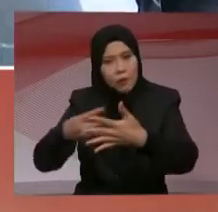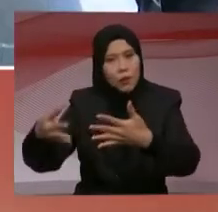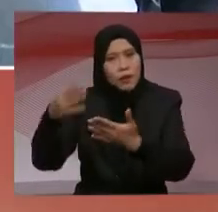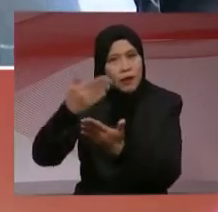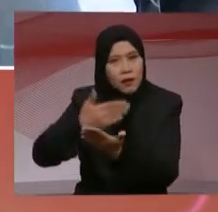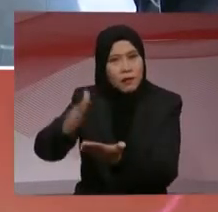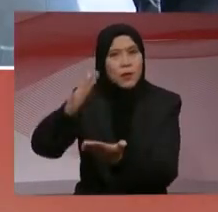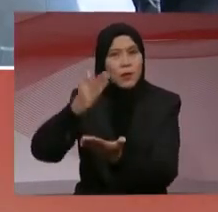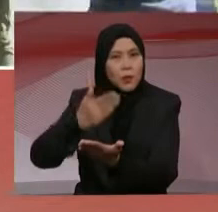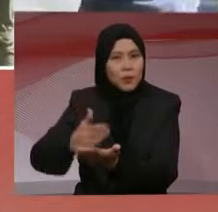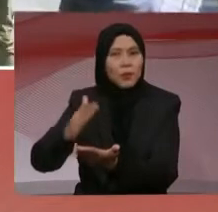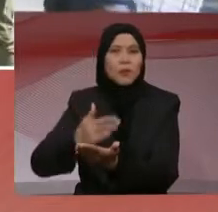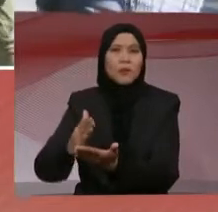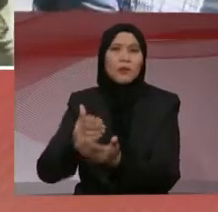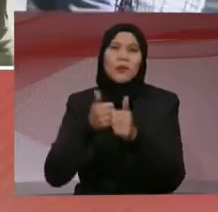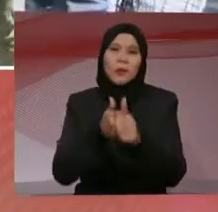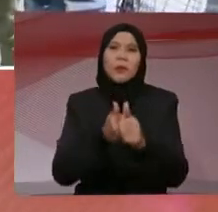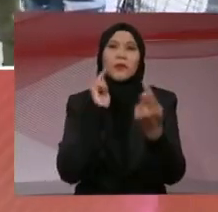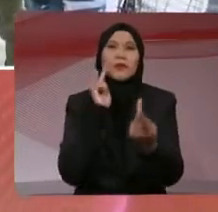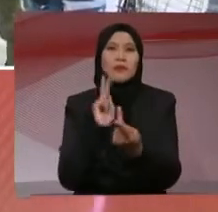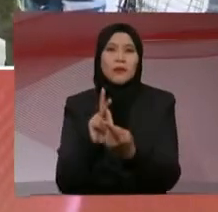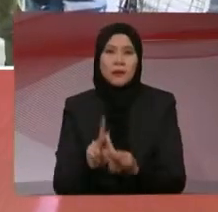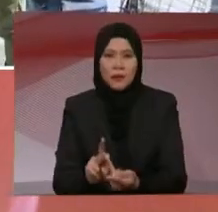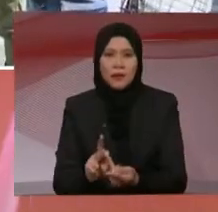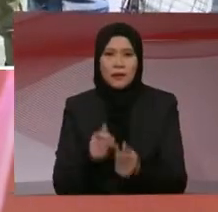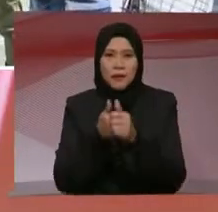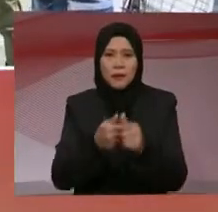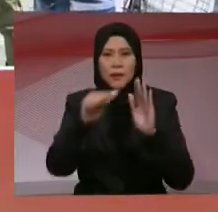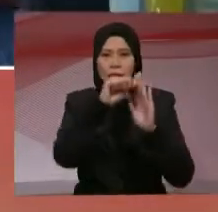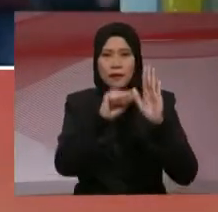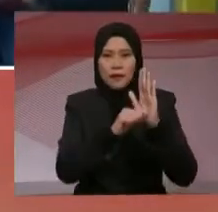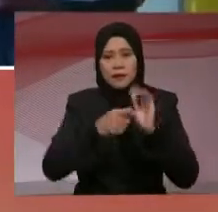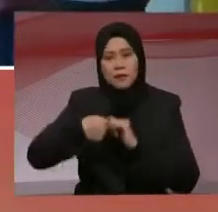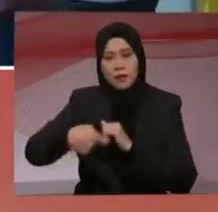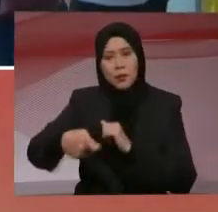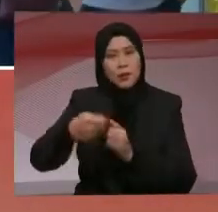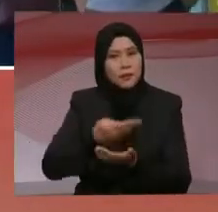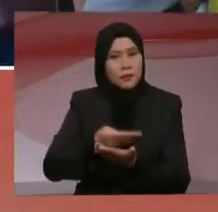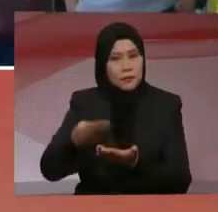ansuran yang bersesuaian tertakluk kepada akta sewa beli.